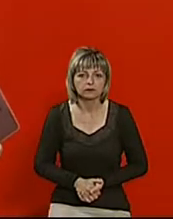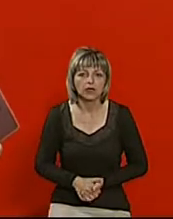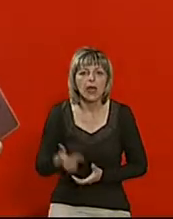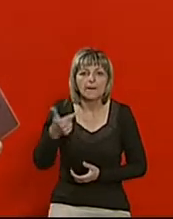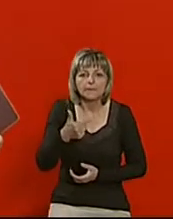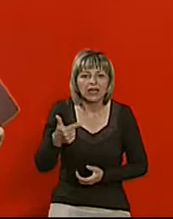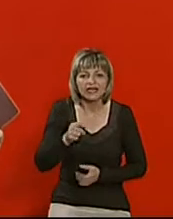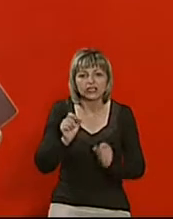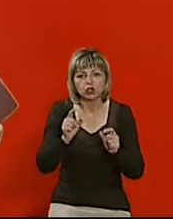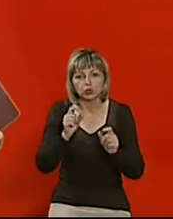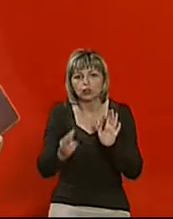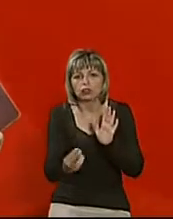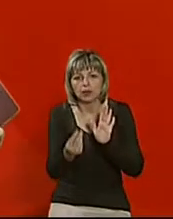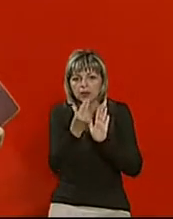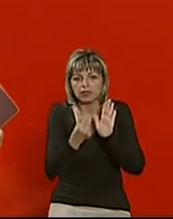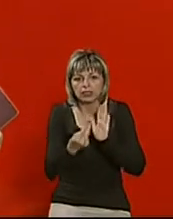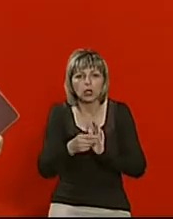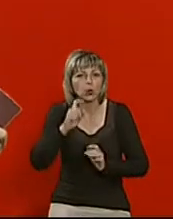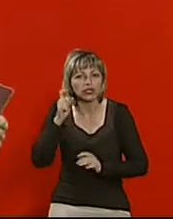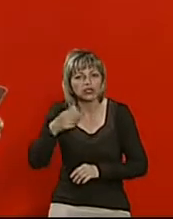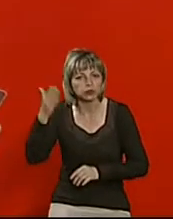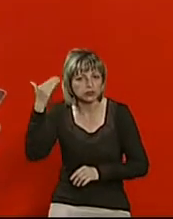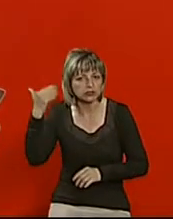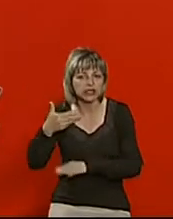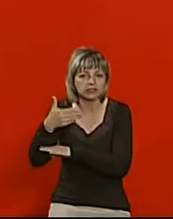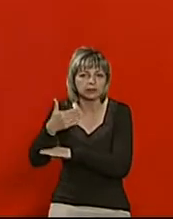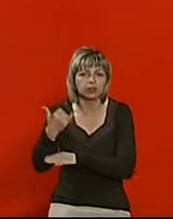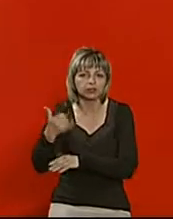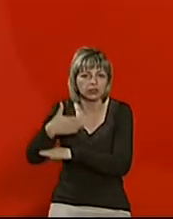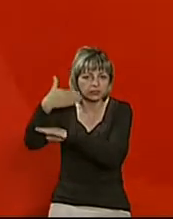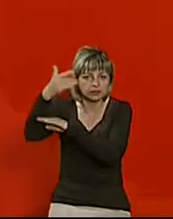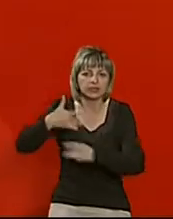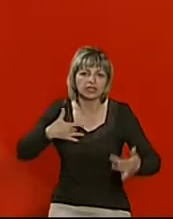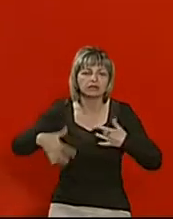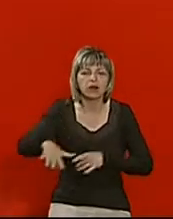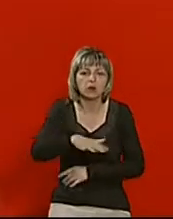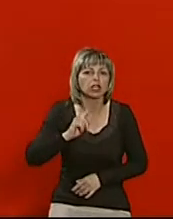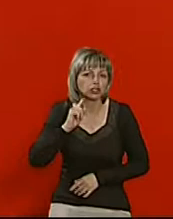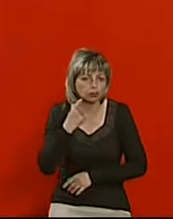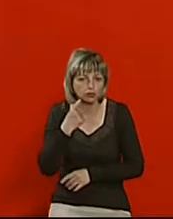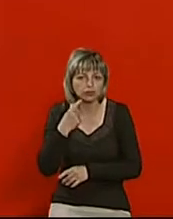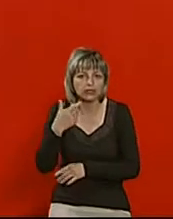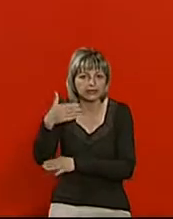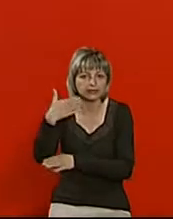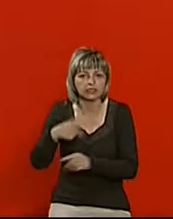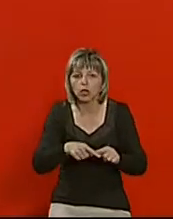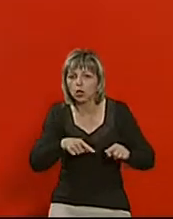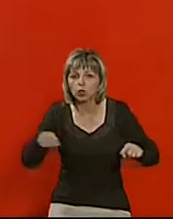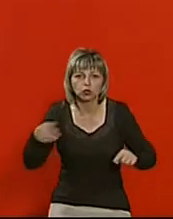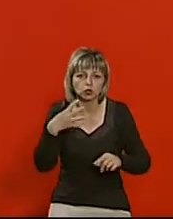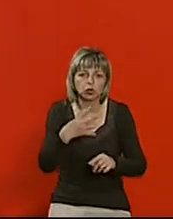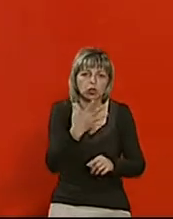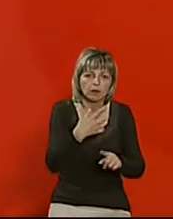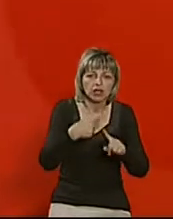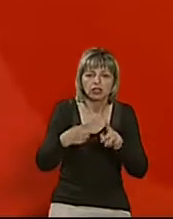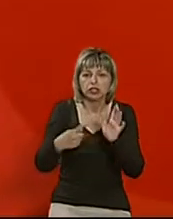Блакитний із золотим гербом – кримсько-татарський прапор сьогодні замайорів над театральним майданом Луцька. Стяг розміром 45 на